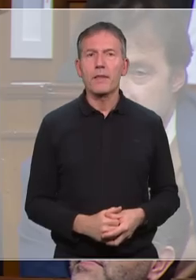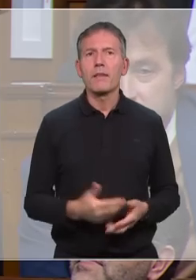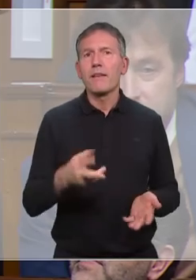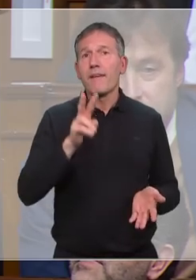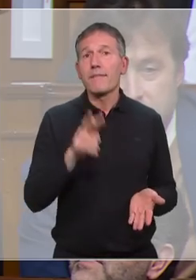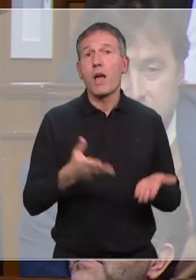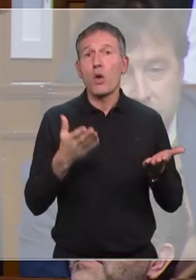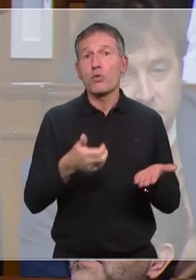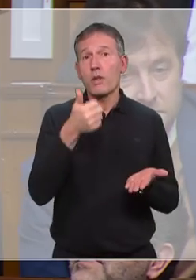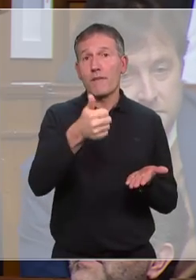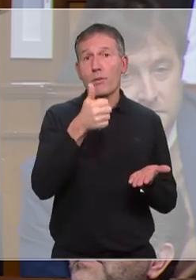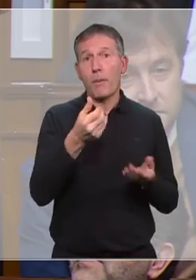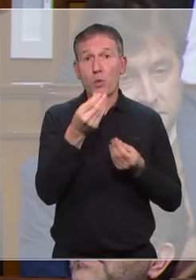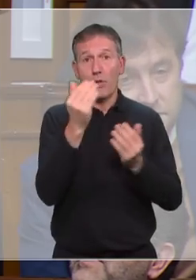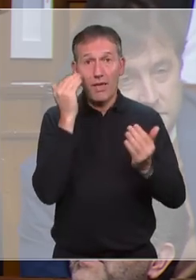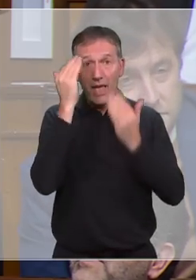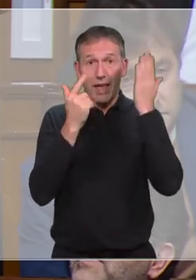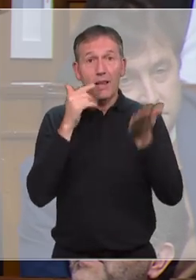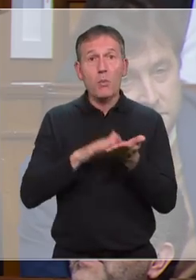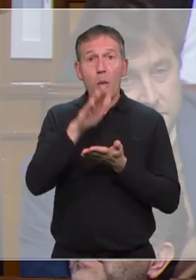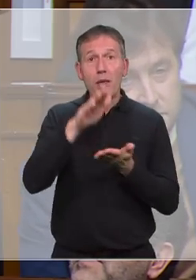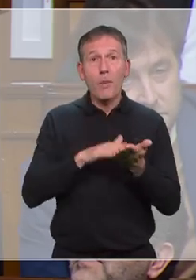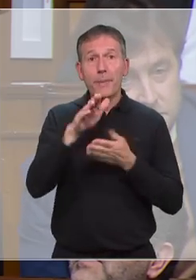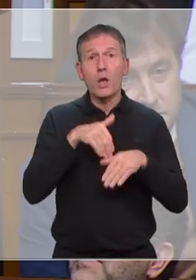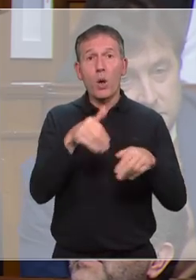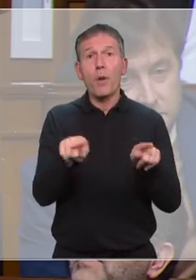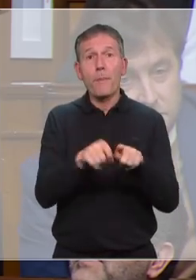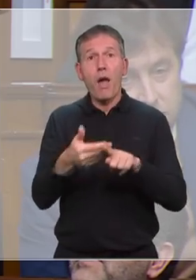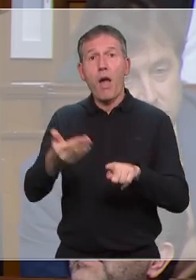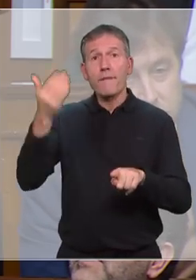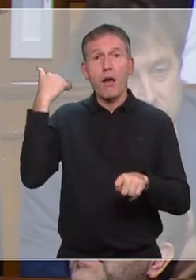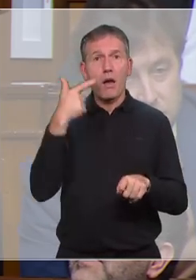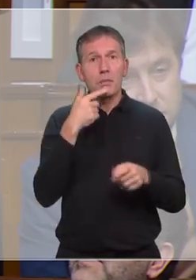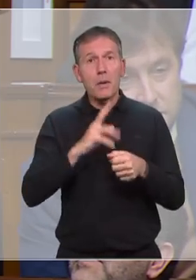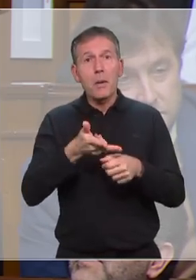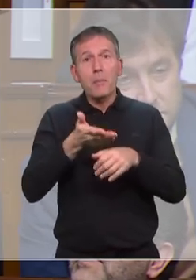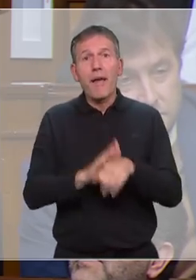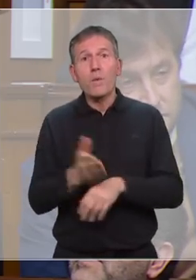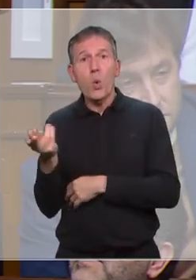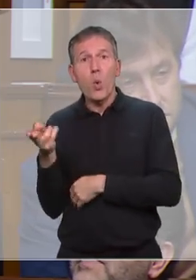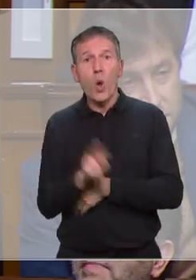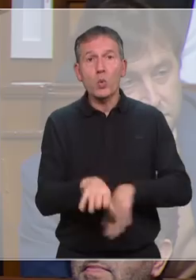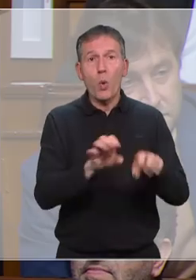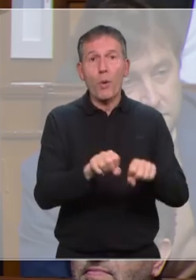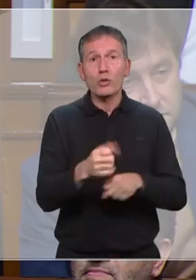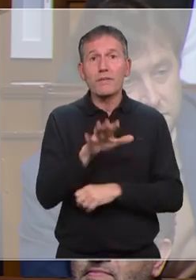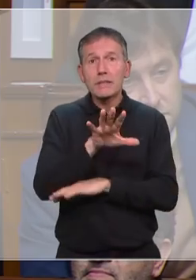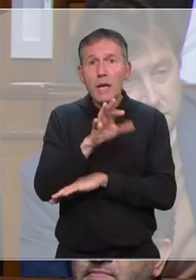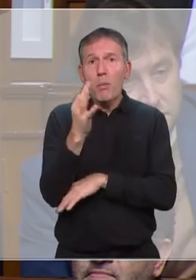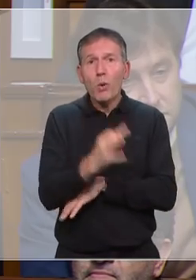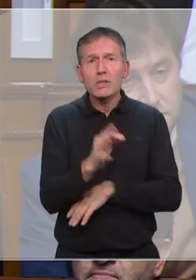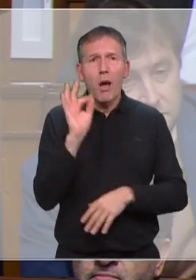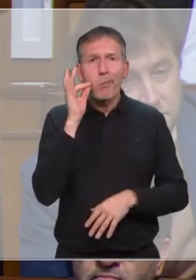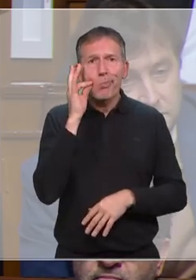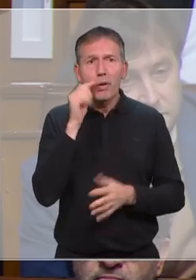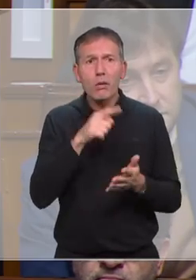En vérité, aujourd'hui, c'est vous qui inquiétez les Français parce que vous leur promettez de continuer comme avant. Si vous prévoyez de relocaliser une partie de la production, c'est à peine 5% de tous